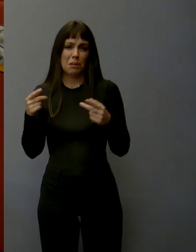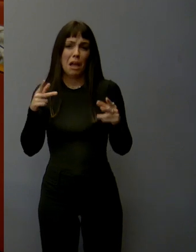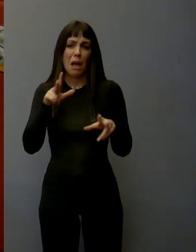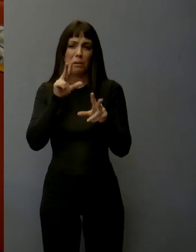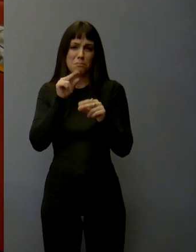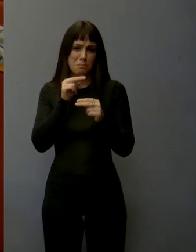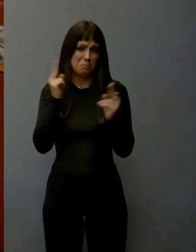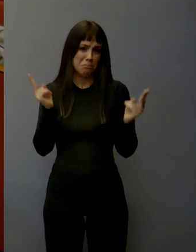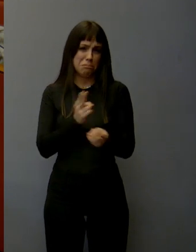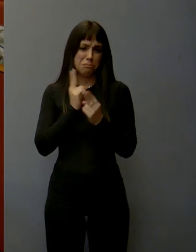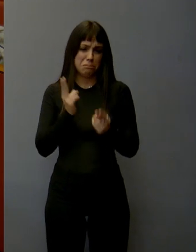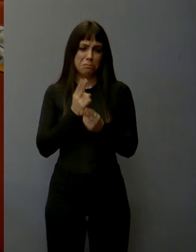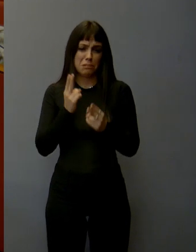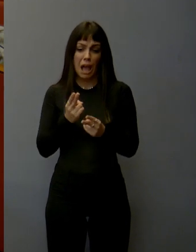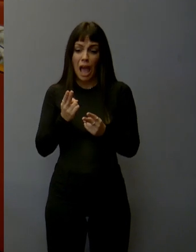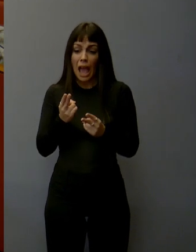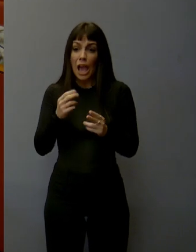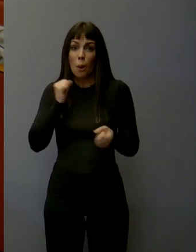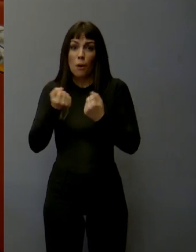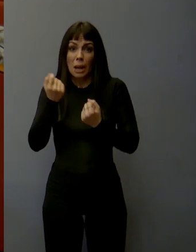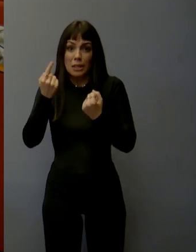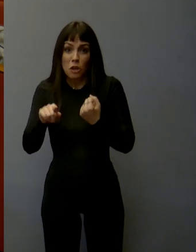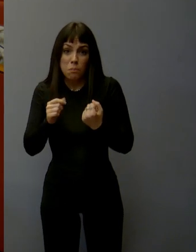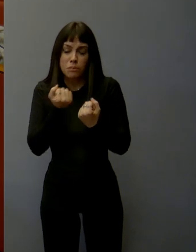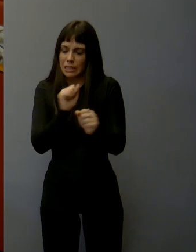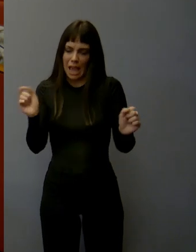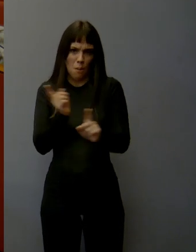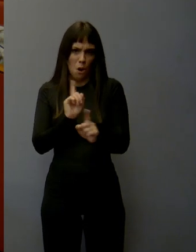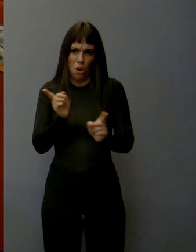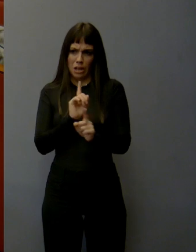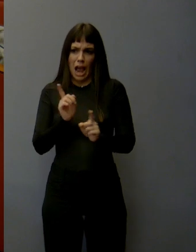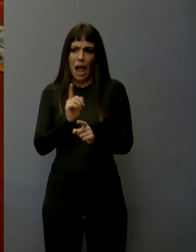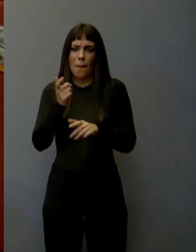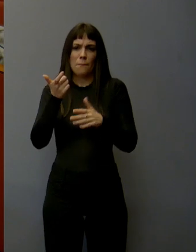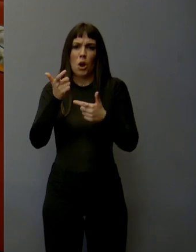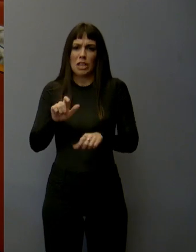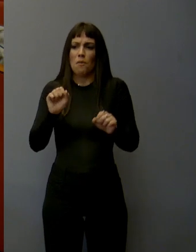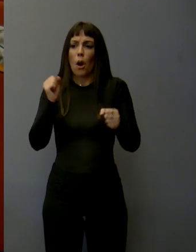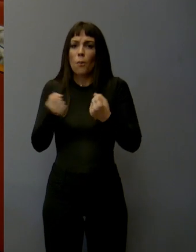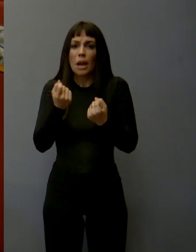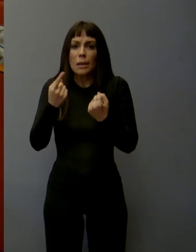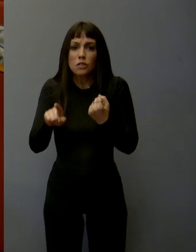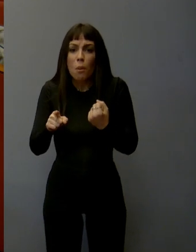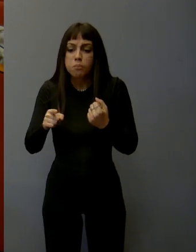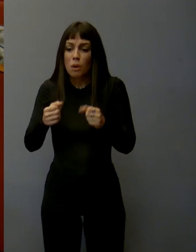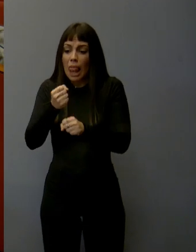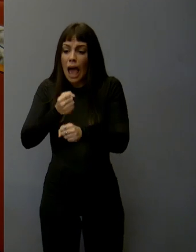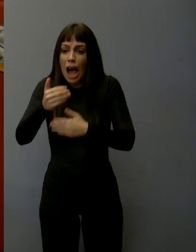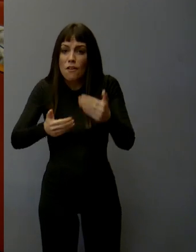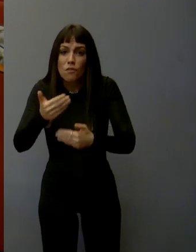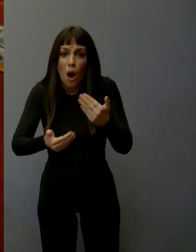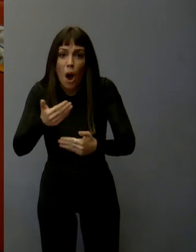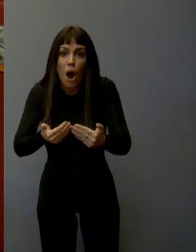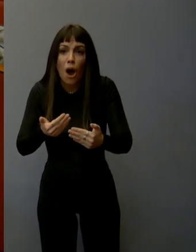Democratico questo comportamento che impedisce il proseguimento dei lavori Dopo